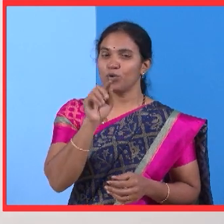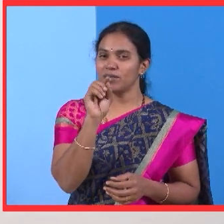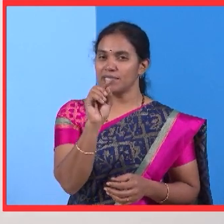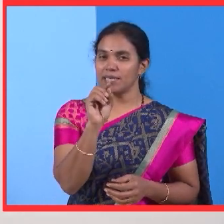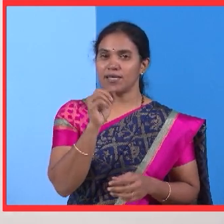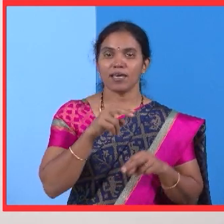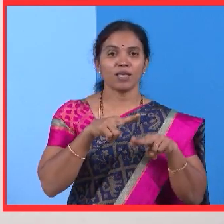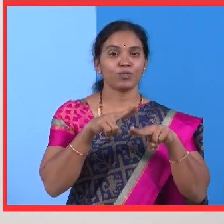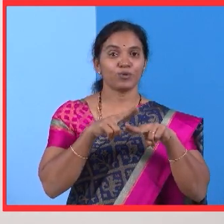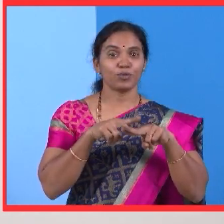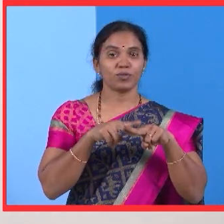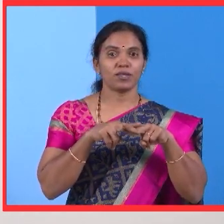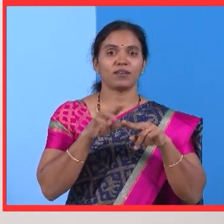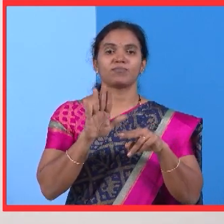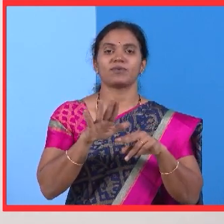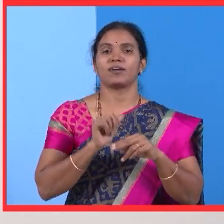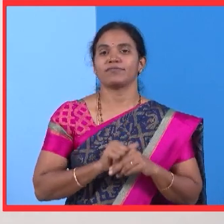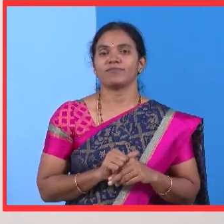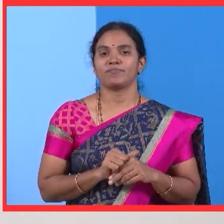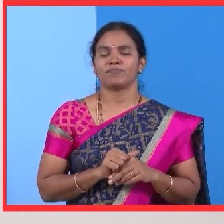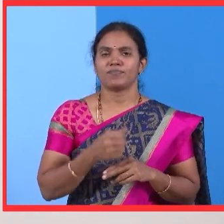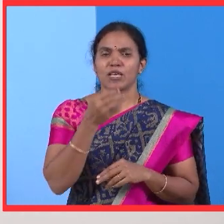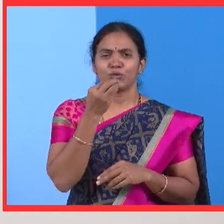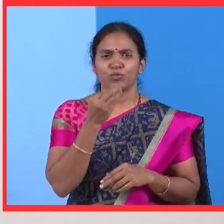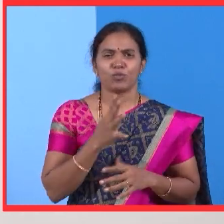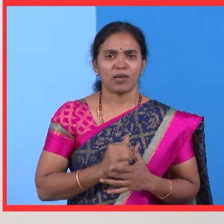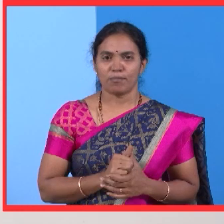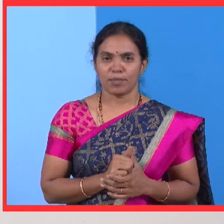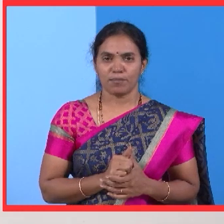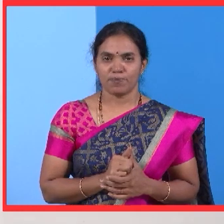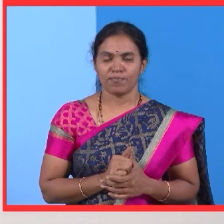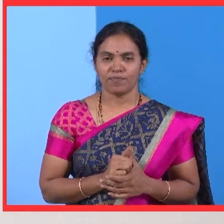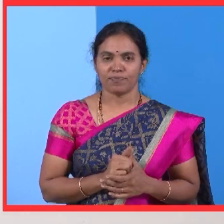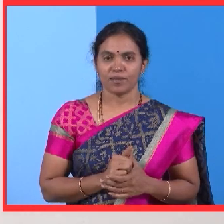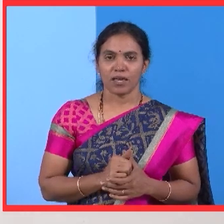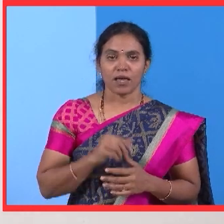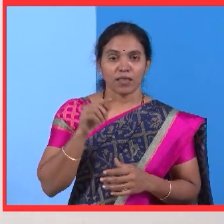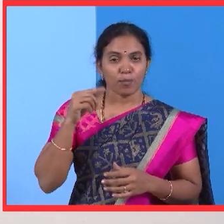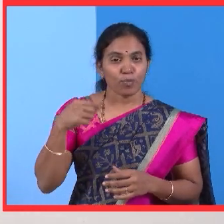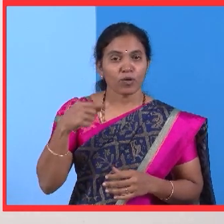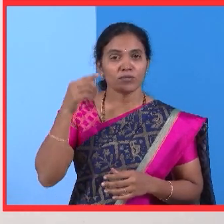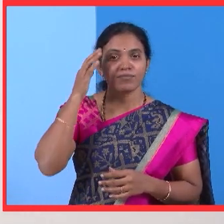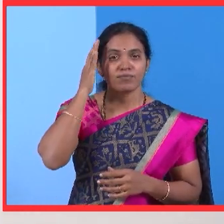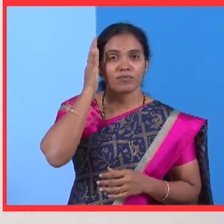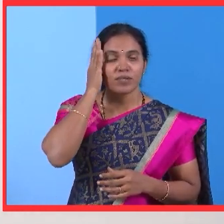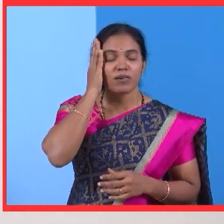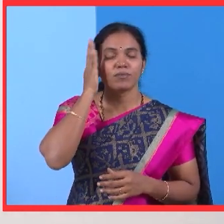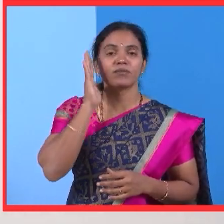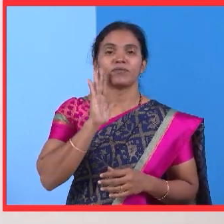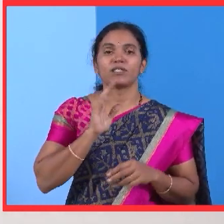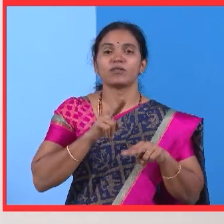அதனால நான் டைரக்டா இந்த விதியை ஒரு எளிய முறையில் சொல்லிடுறேன், அதை நீங்க ஈஸியா புரிஞ்சுக்கலாம். ஃபார்முலா கூட தேவையில்லை, அப்படியே கூட